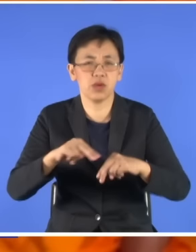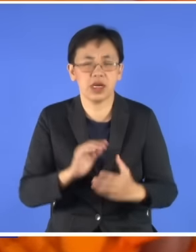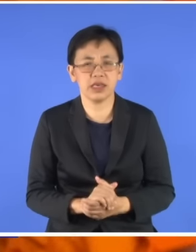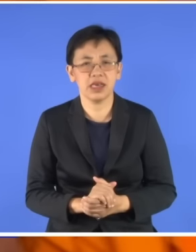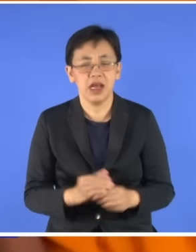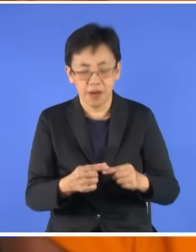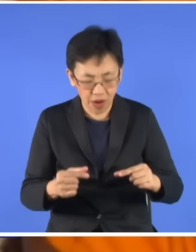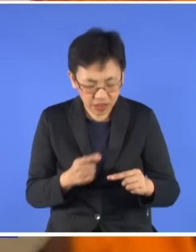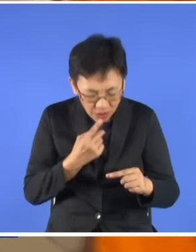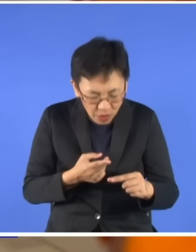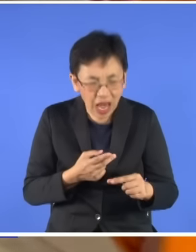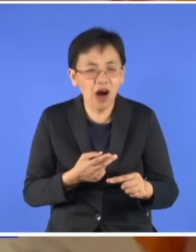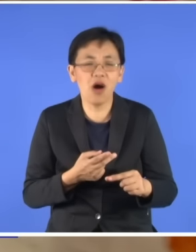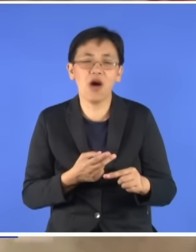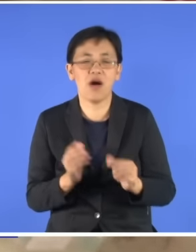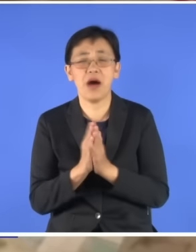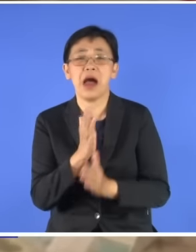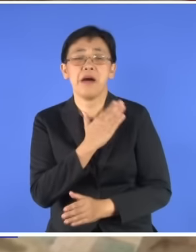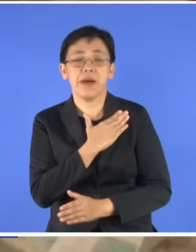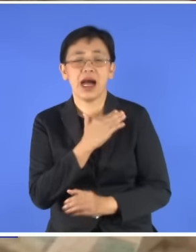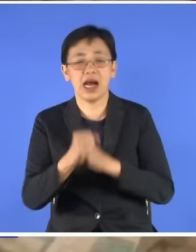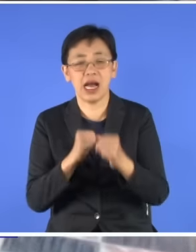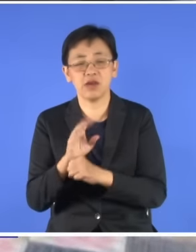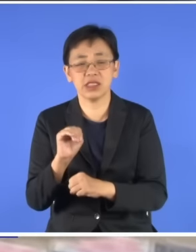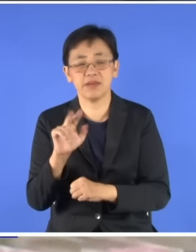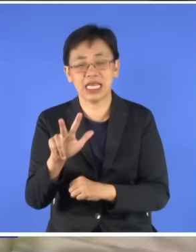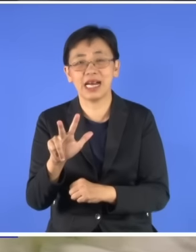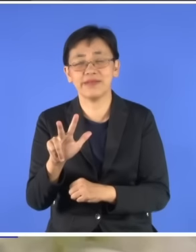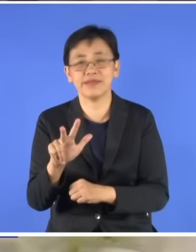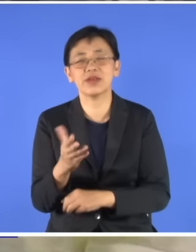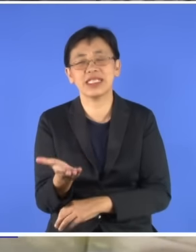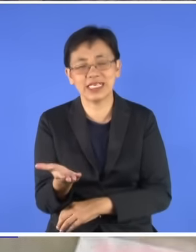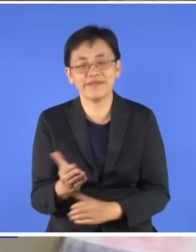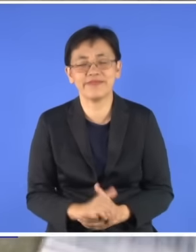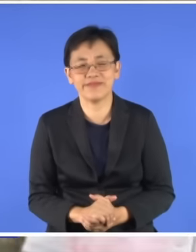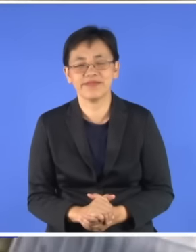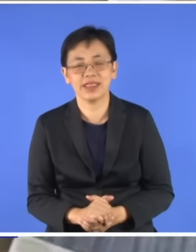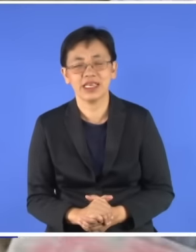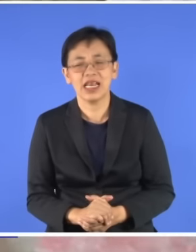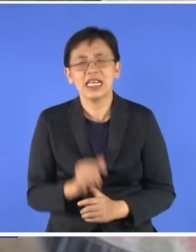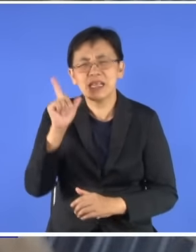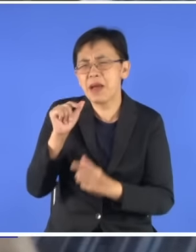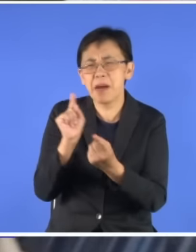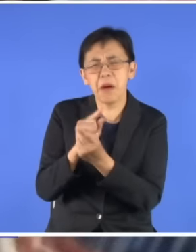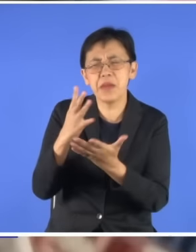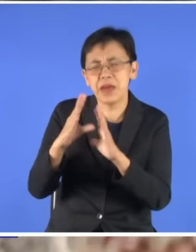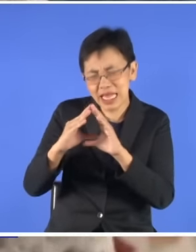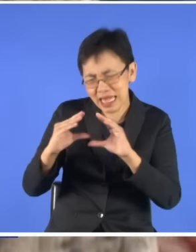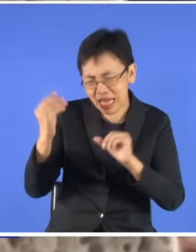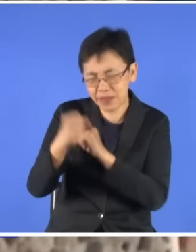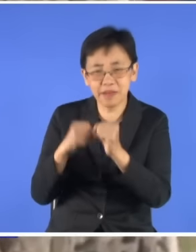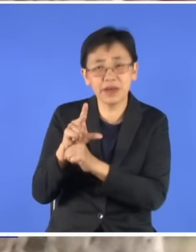ากฏว่าพระสราวุฒิศรีจันทร์อายุ43 ปีพระที่พลัดพรากจากแม่ที่เห็นเมื่อสักครู่เนี่ยน